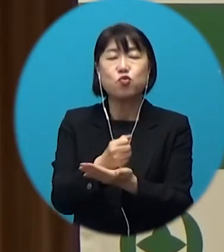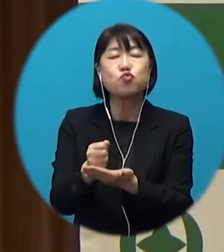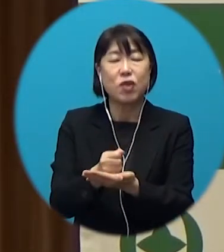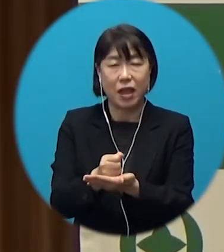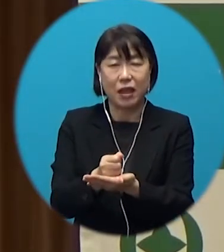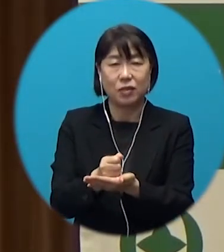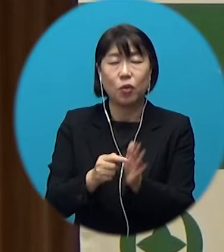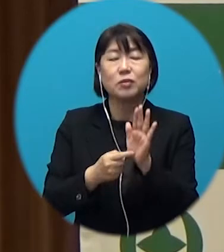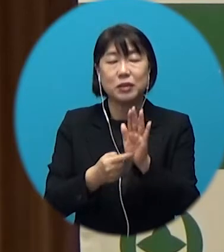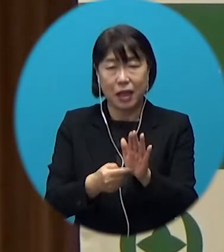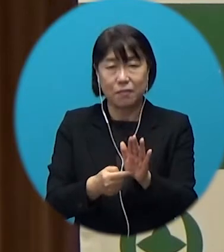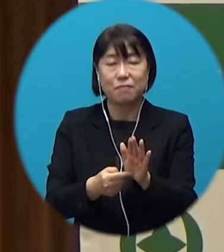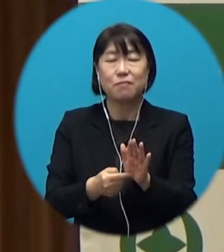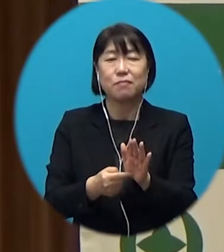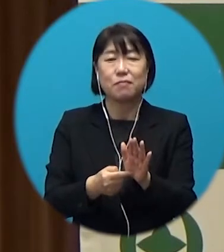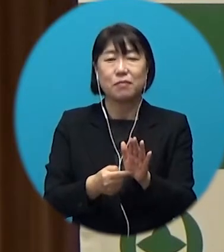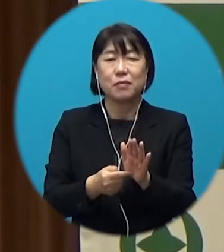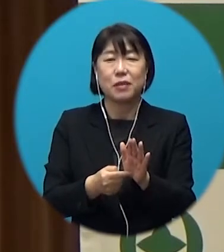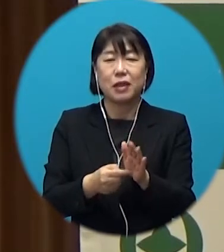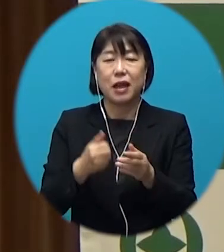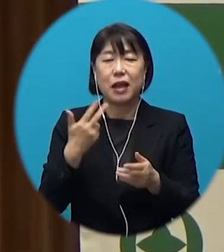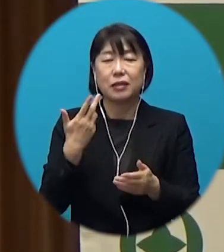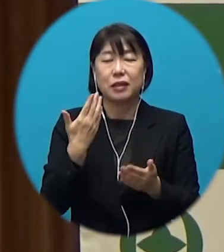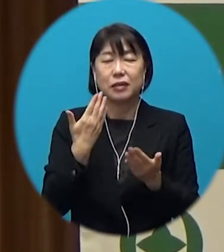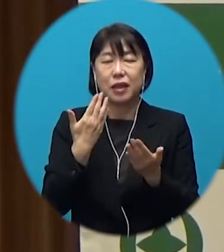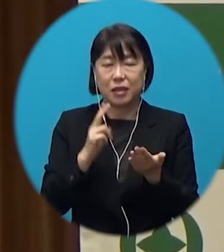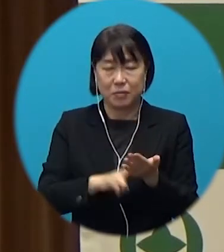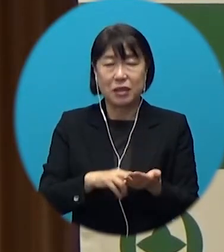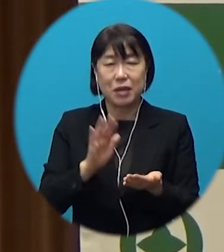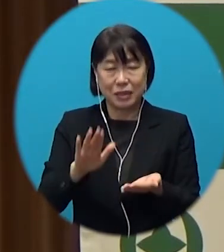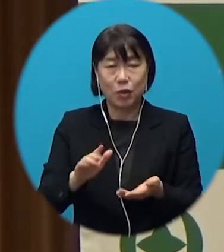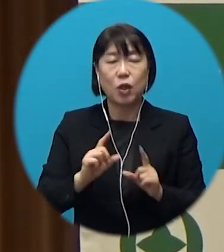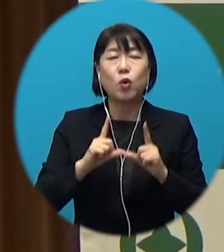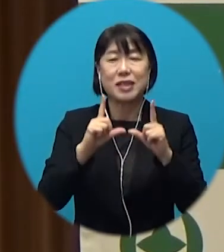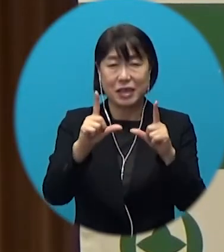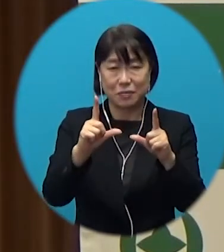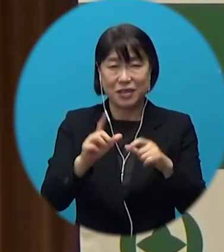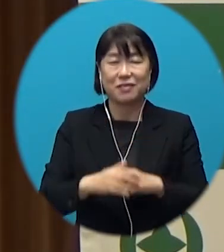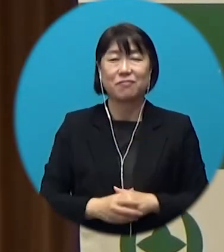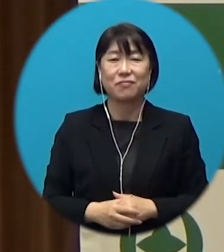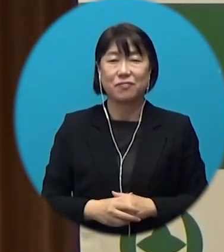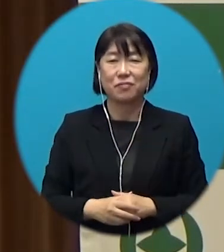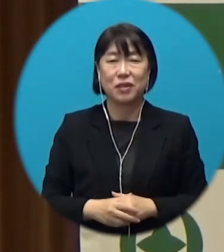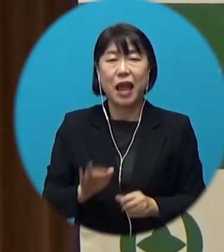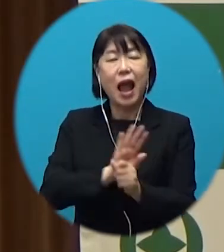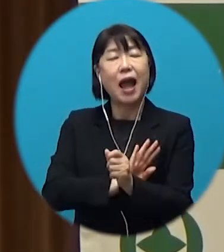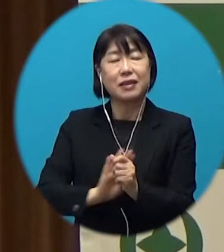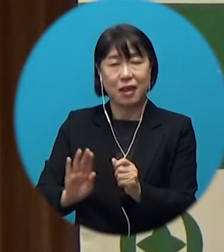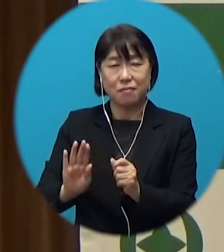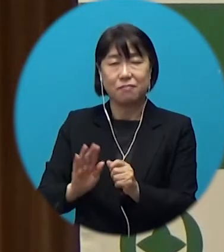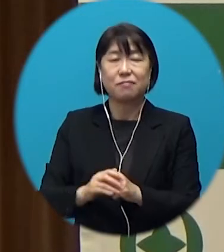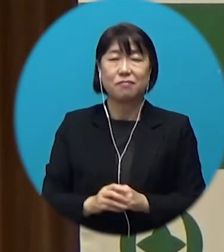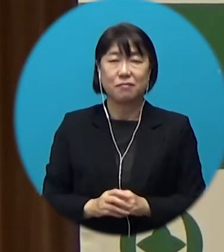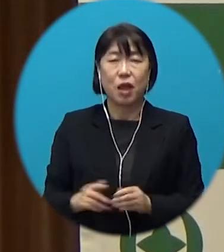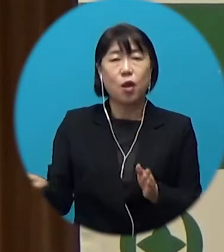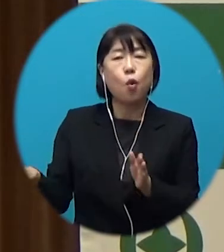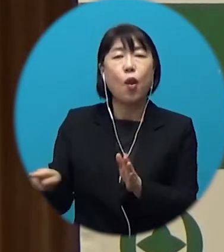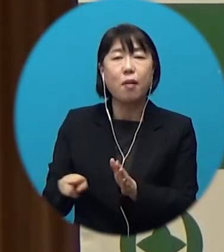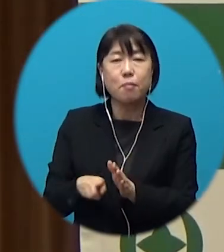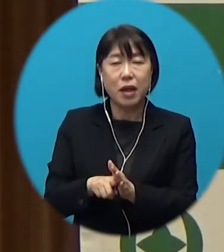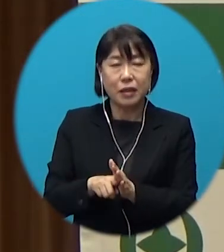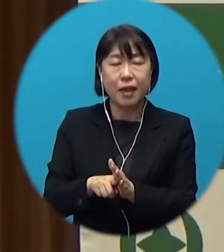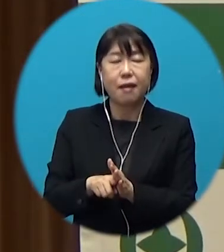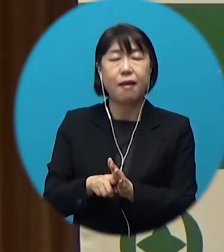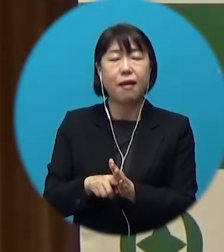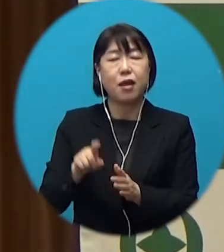り組んでて、勝ちましたのでもしなくていうものです。あるというけれども、これまで、12